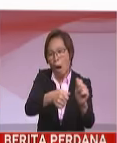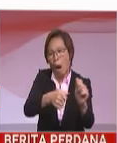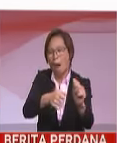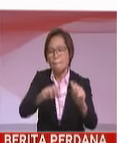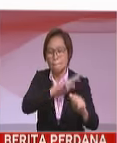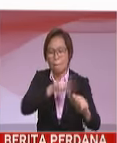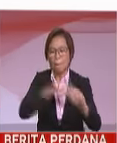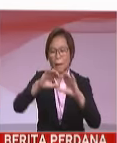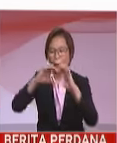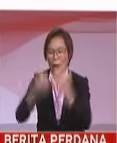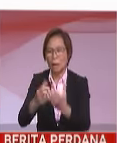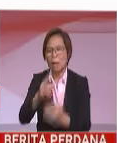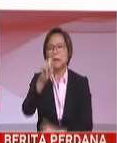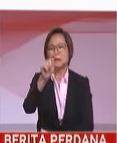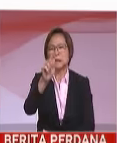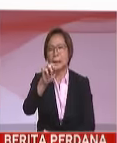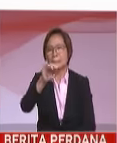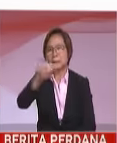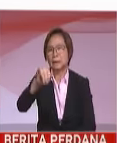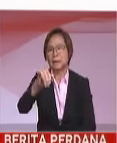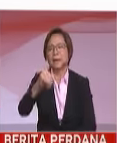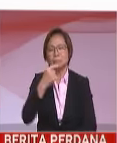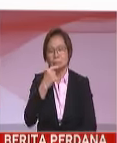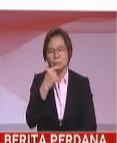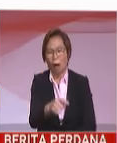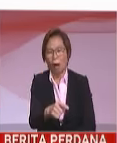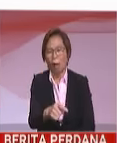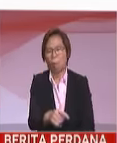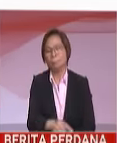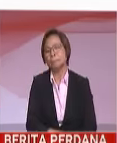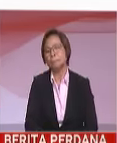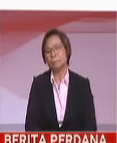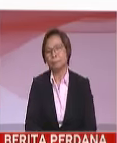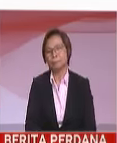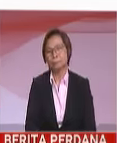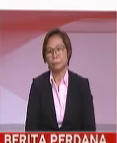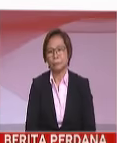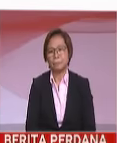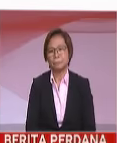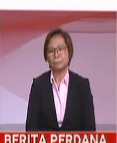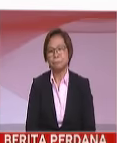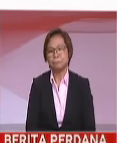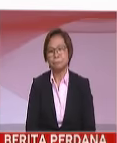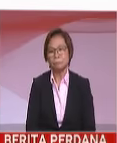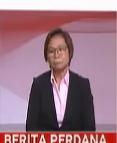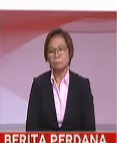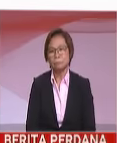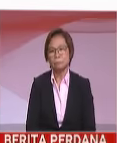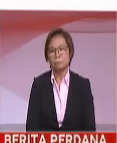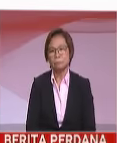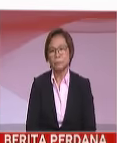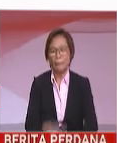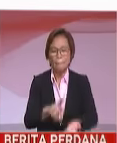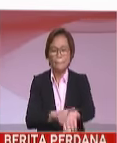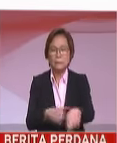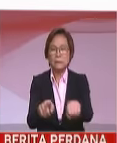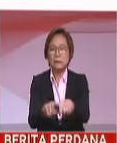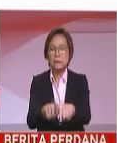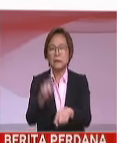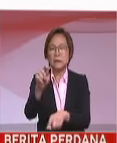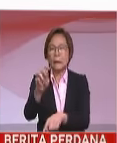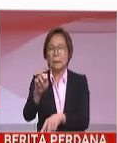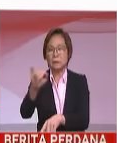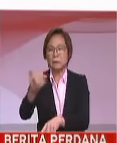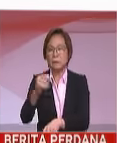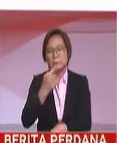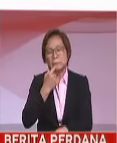kelab yang juga Tunku Mahkota Johor TMJ, Tunku Ismail Sultan Ibrahim. Dalam masa sama, Tunku Ismail